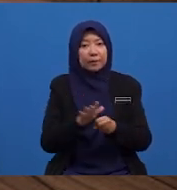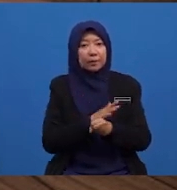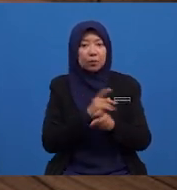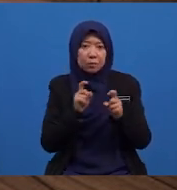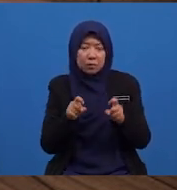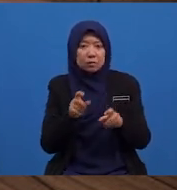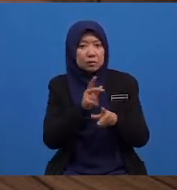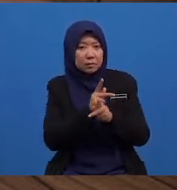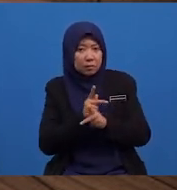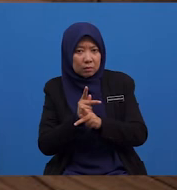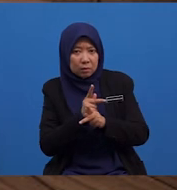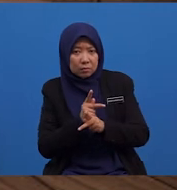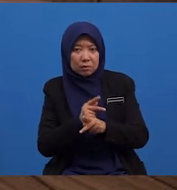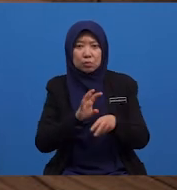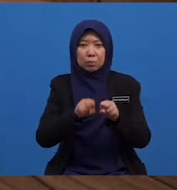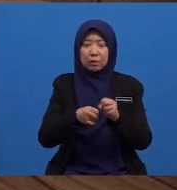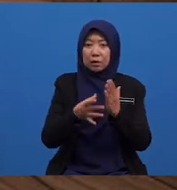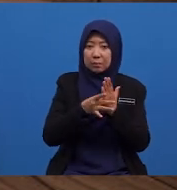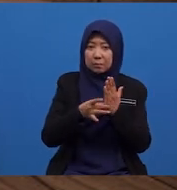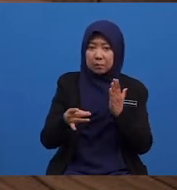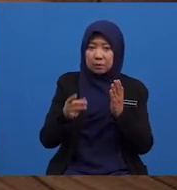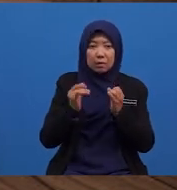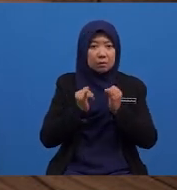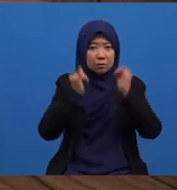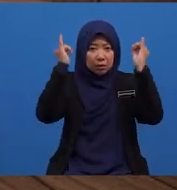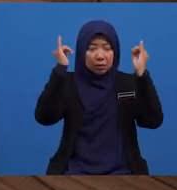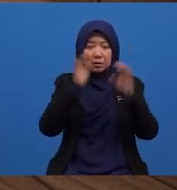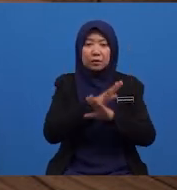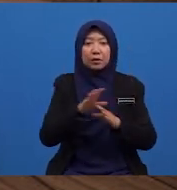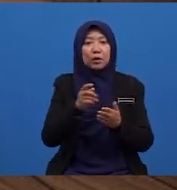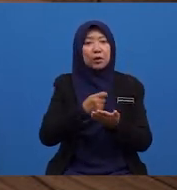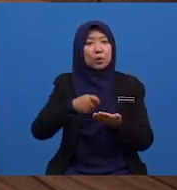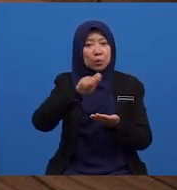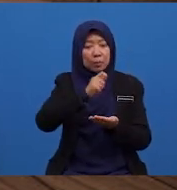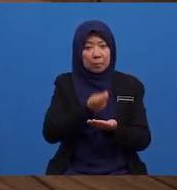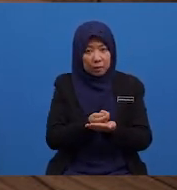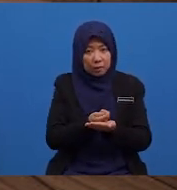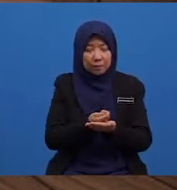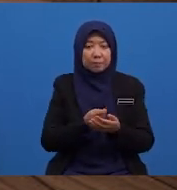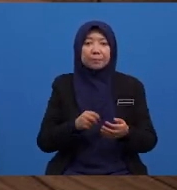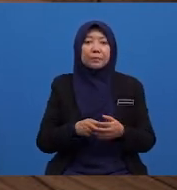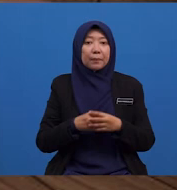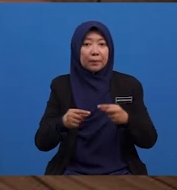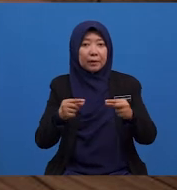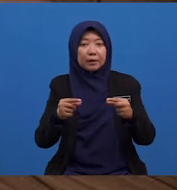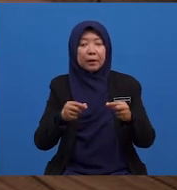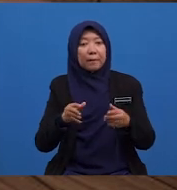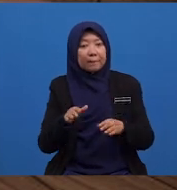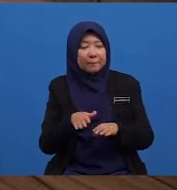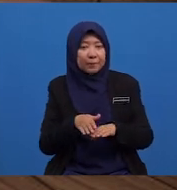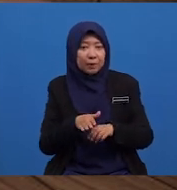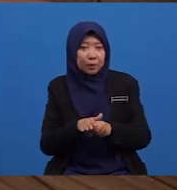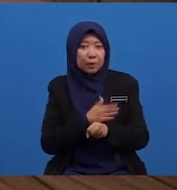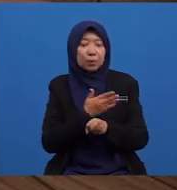penuh berhati-hati agar minyak yang ditatang tidak tumpah. Pergerakan yang dilakukan penuh lemah